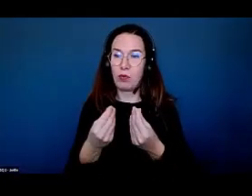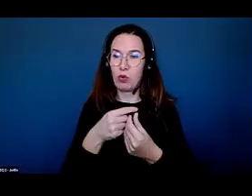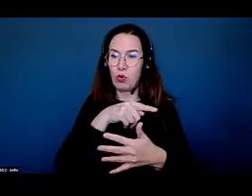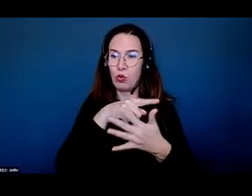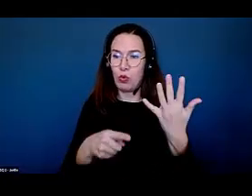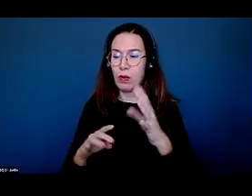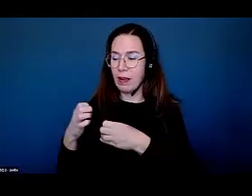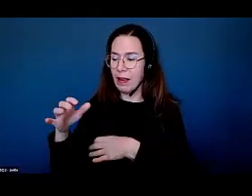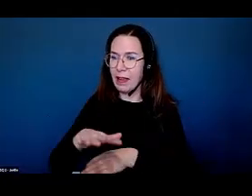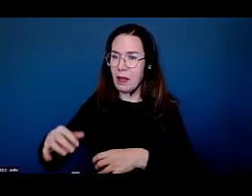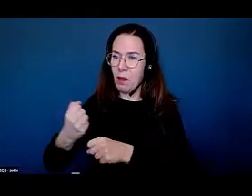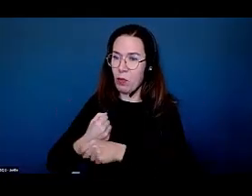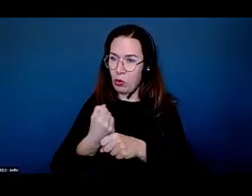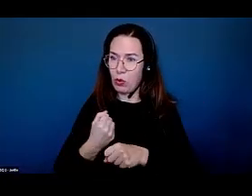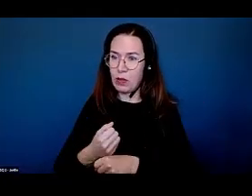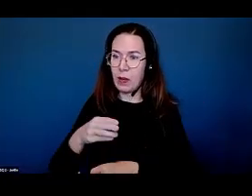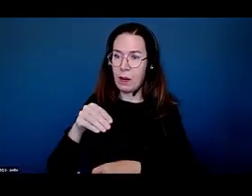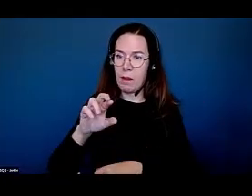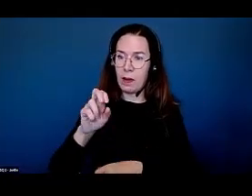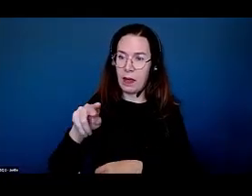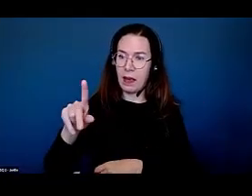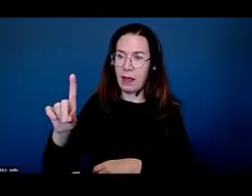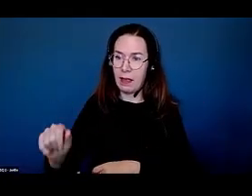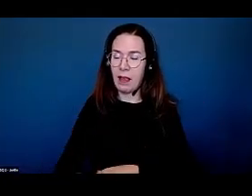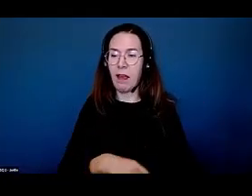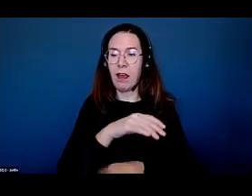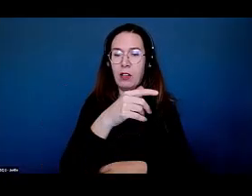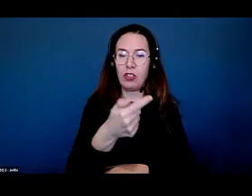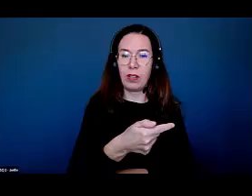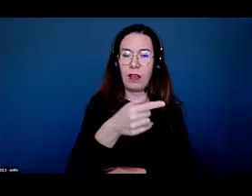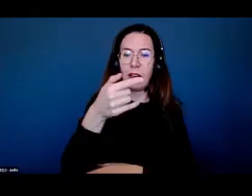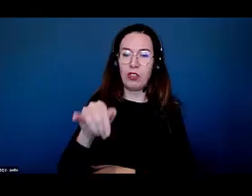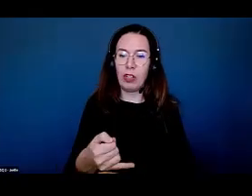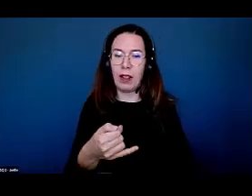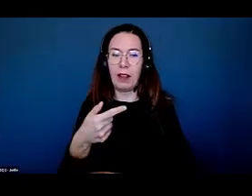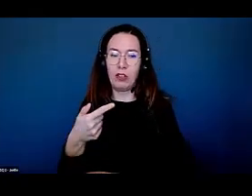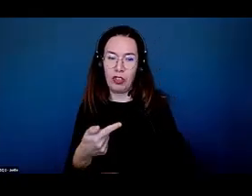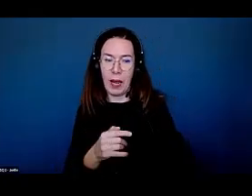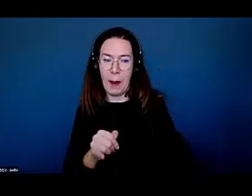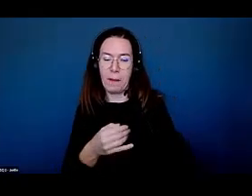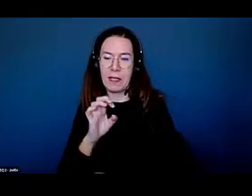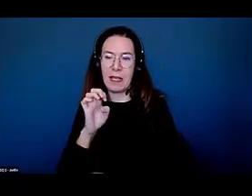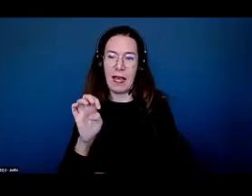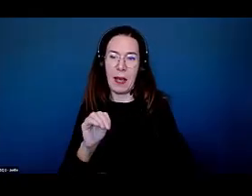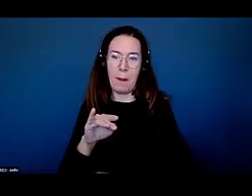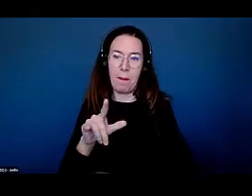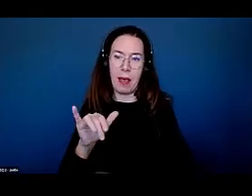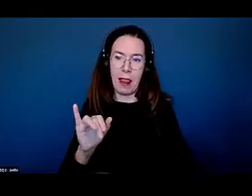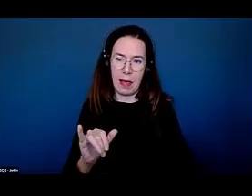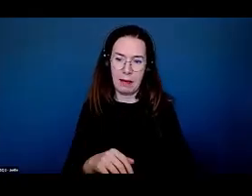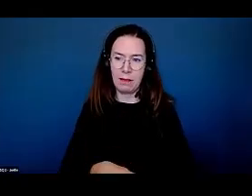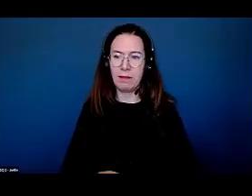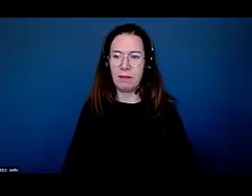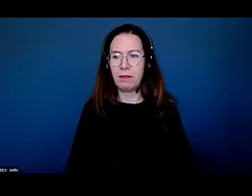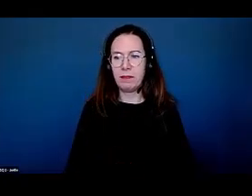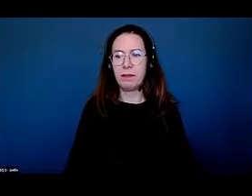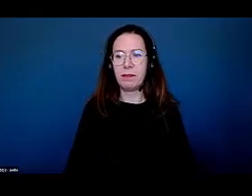Merci également à notre équipe de production, Miranda, Gina, Jill, James et Emily.